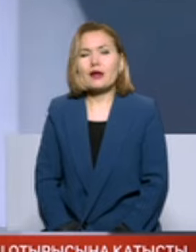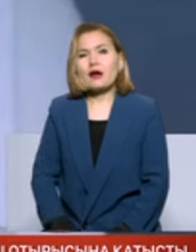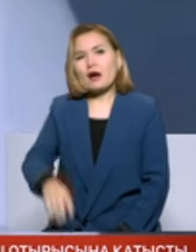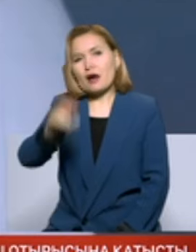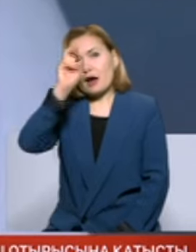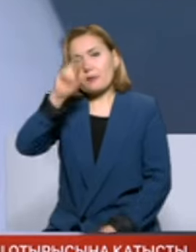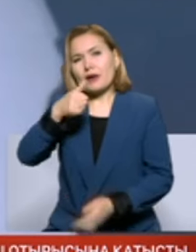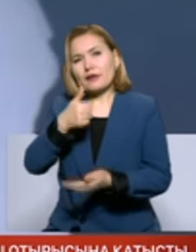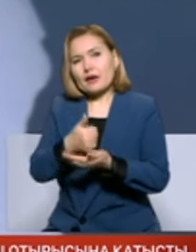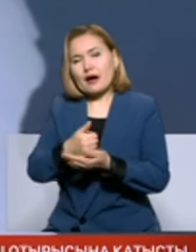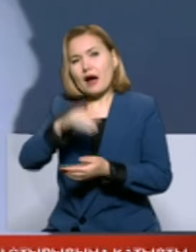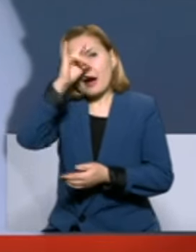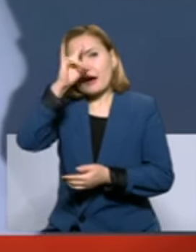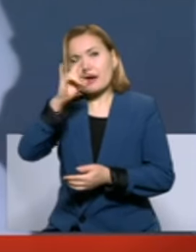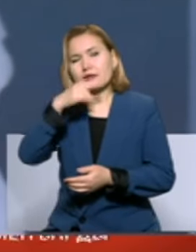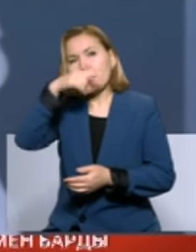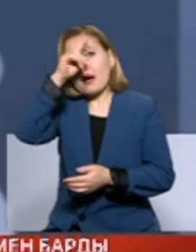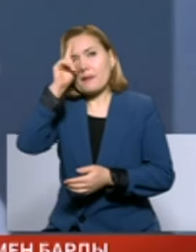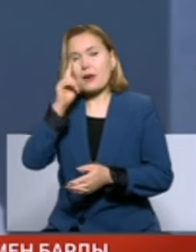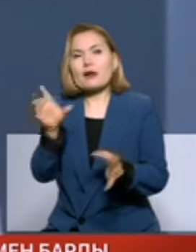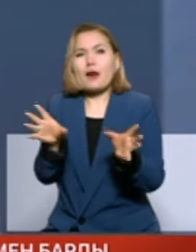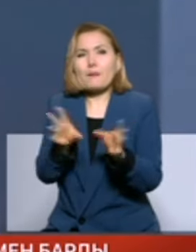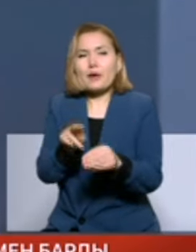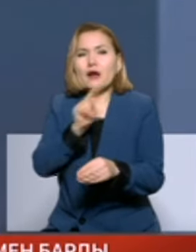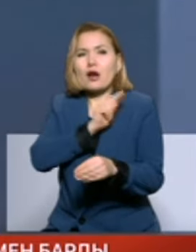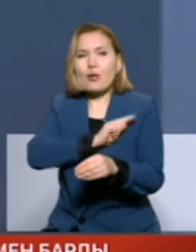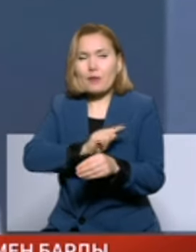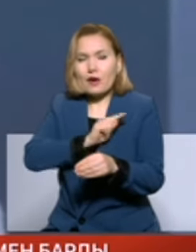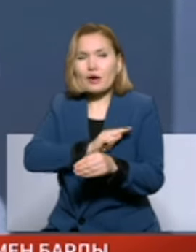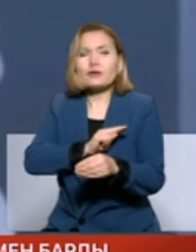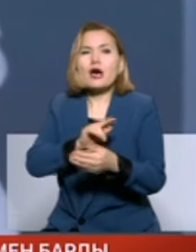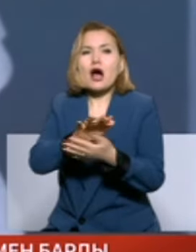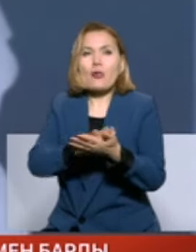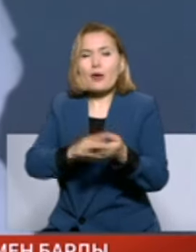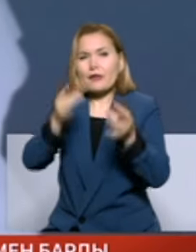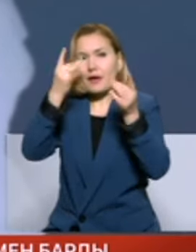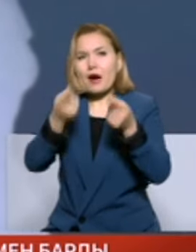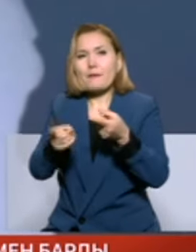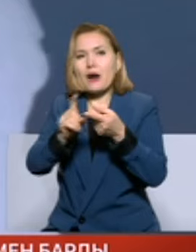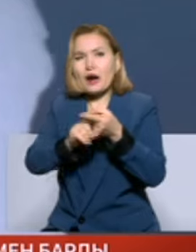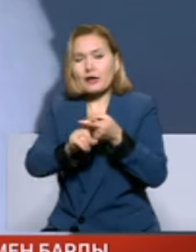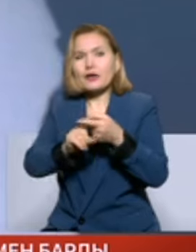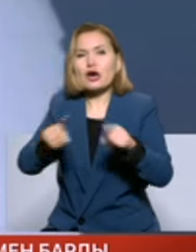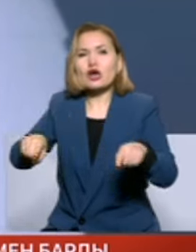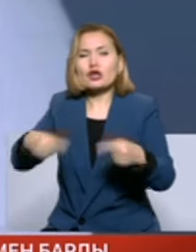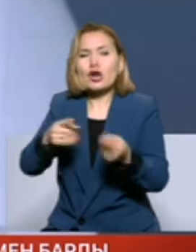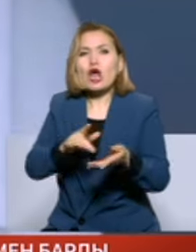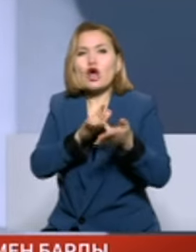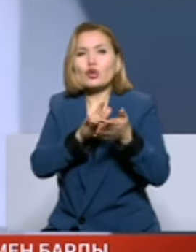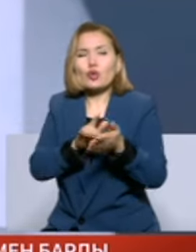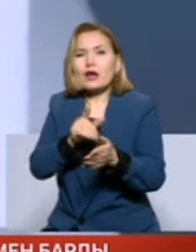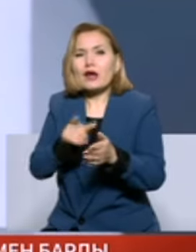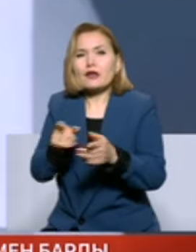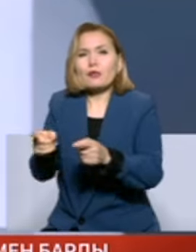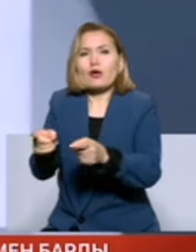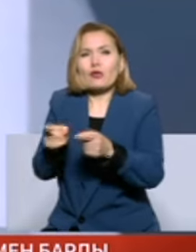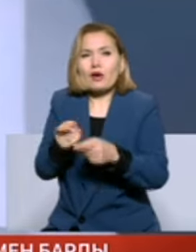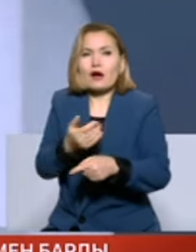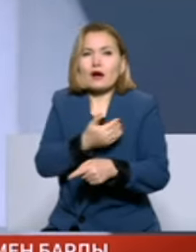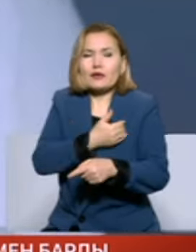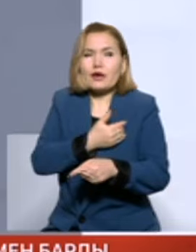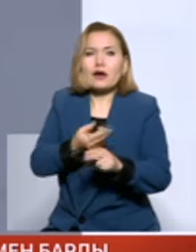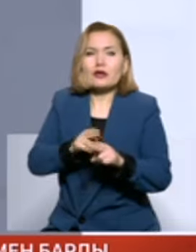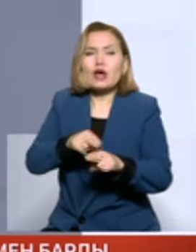Мемлекет басшысы екі ел арасындағы бірлескен бастамалар мәдени байланысты жандандырып, туристік ағынды артыратынын айтты.